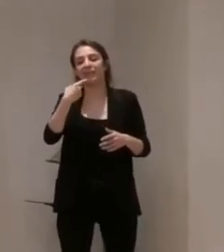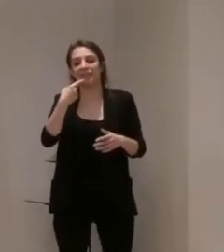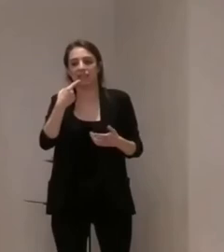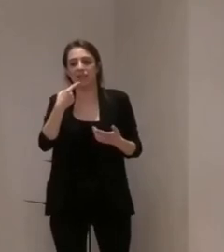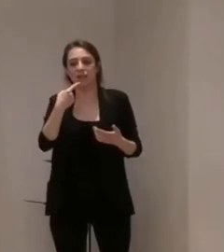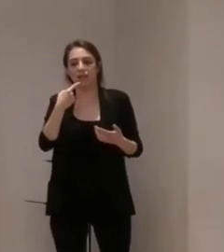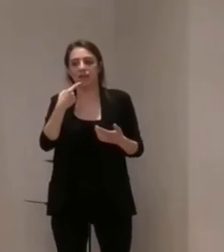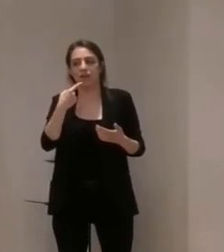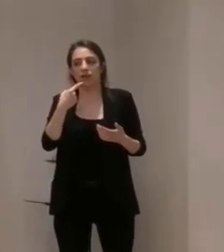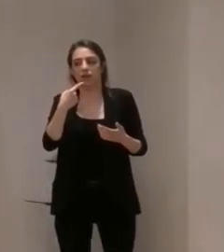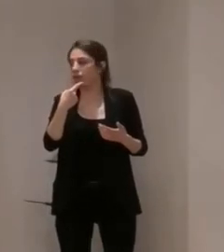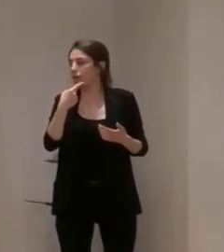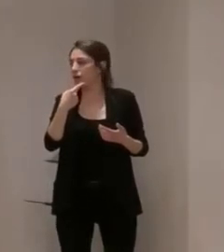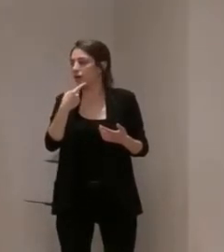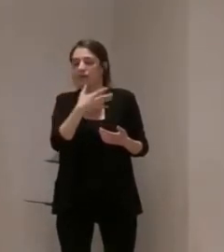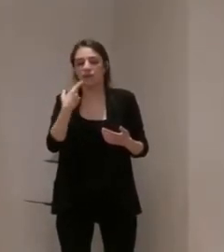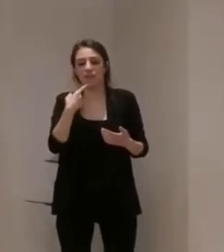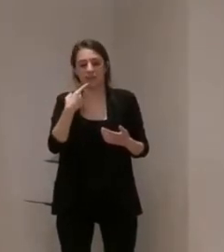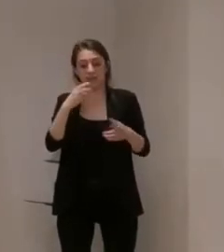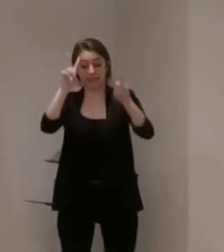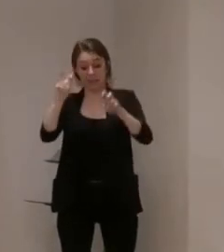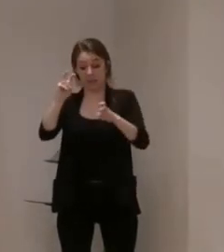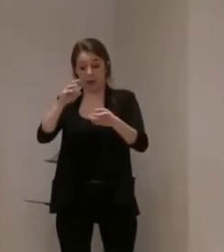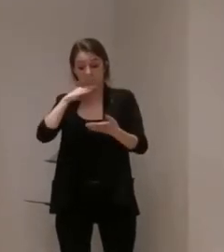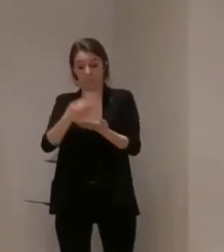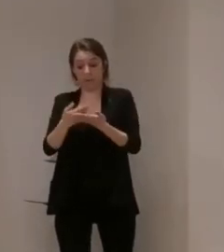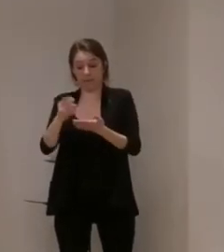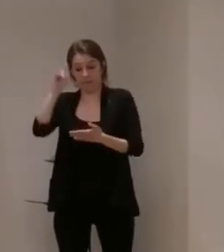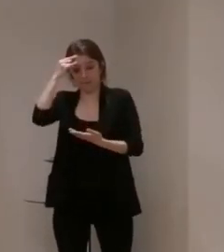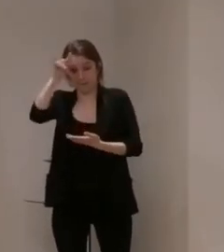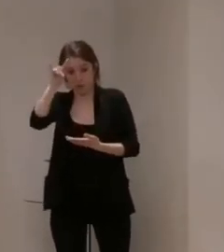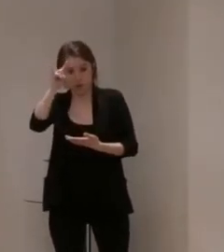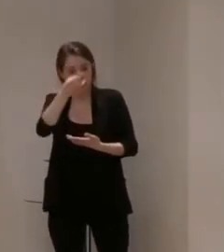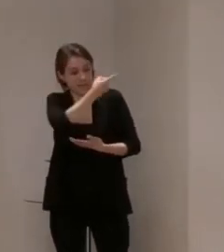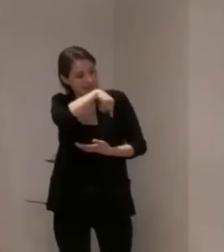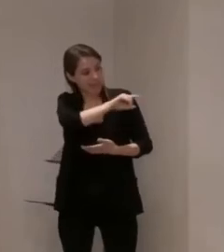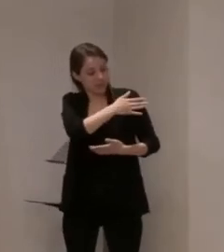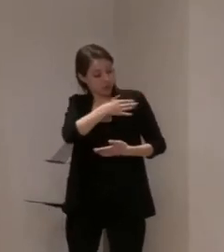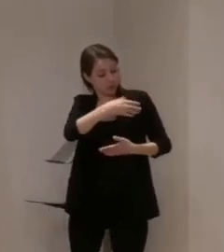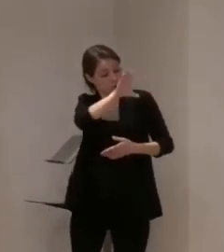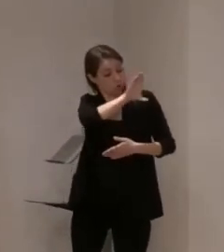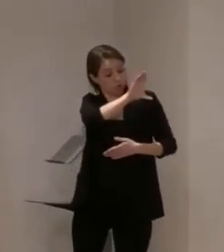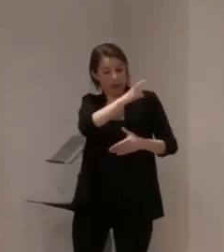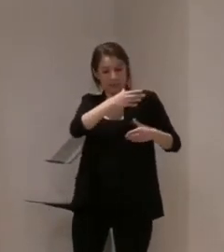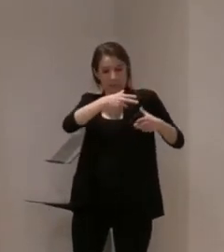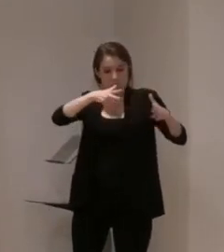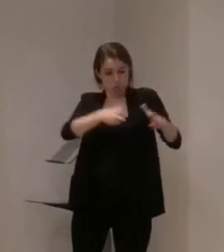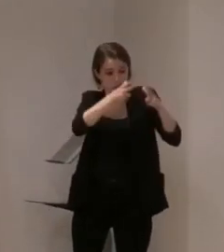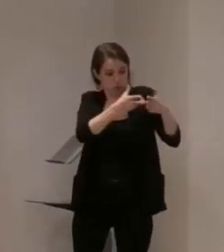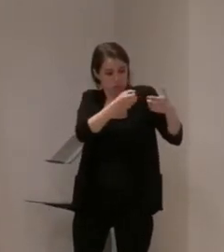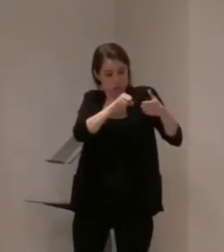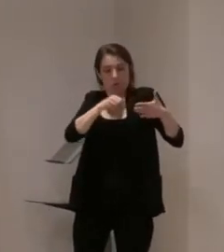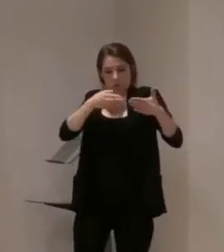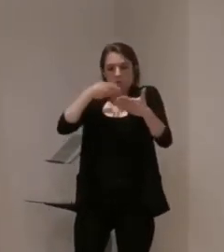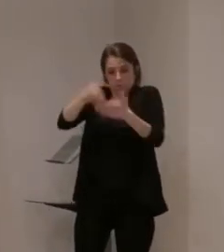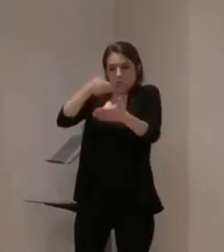malgrat 4 que, la sensació que tot un país va tirar d'això, la veritat és